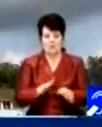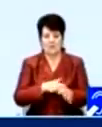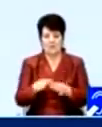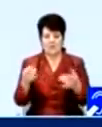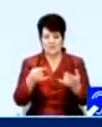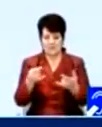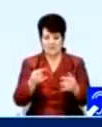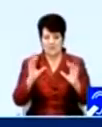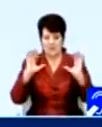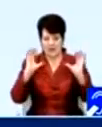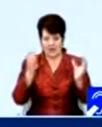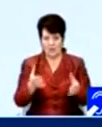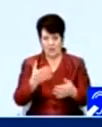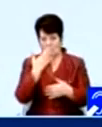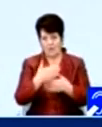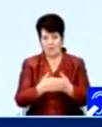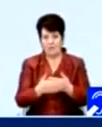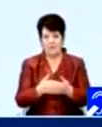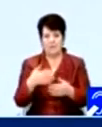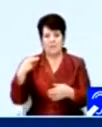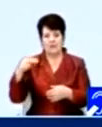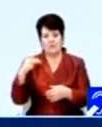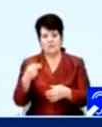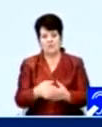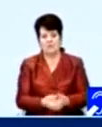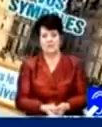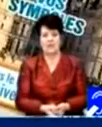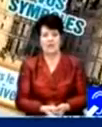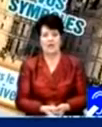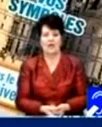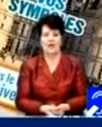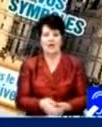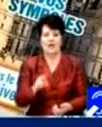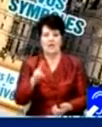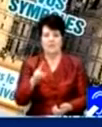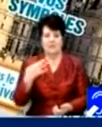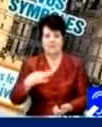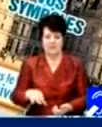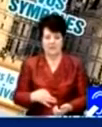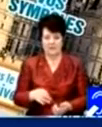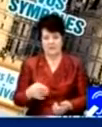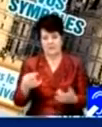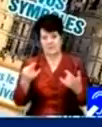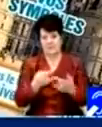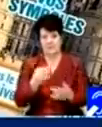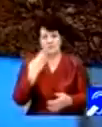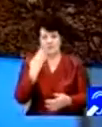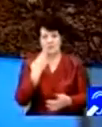și de radio, un apropiat al președintelui Emmanuel Macron. De la Paris pentru Televiziunea Română, Mihaela Antoche.